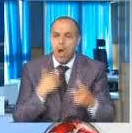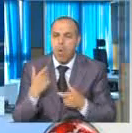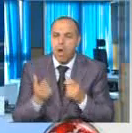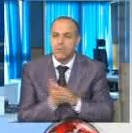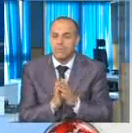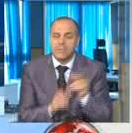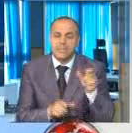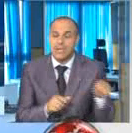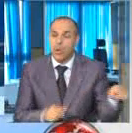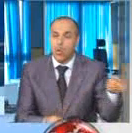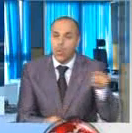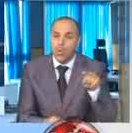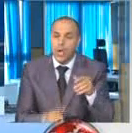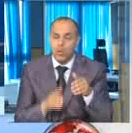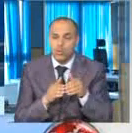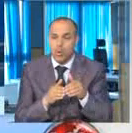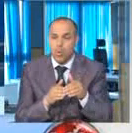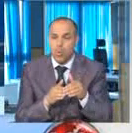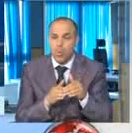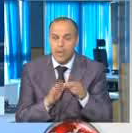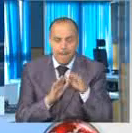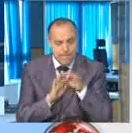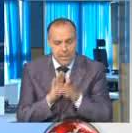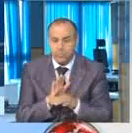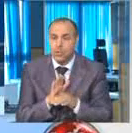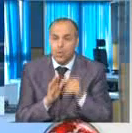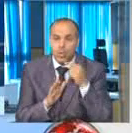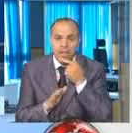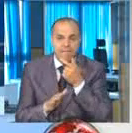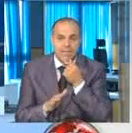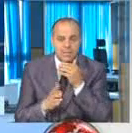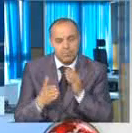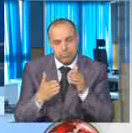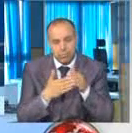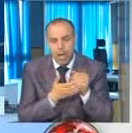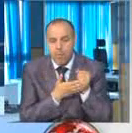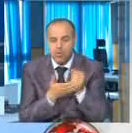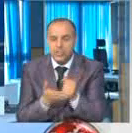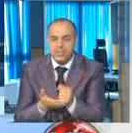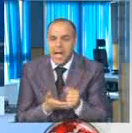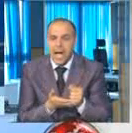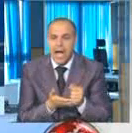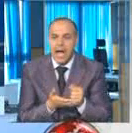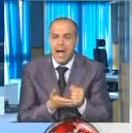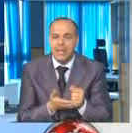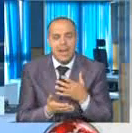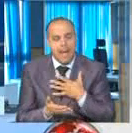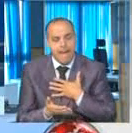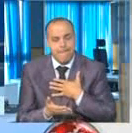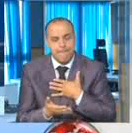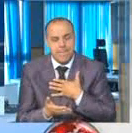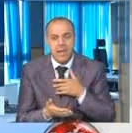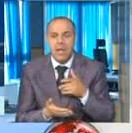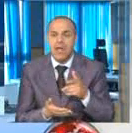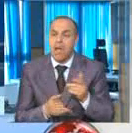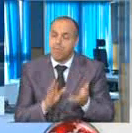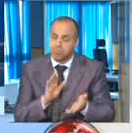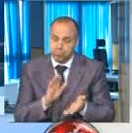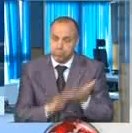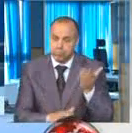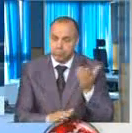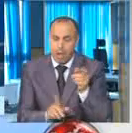المنظمات الإنسانية المطالبة بضبط خطط لتيسير وصول المساعدات إلى مستحقيها في ظل ارتفاع